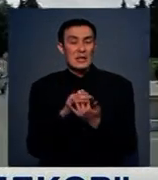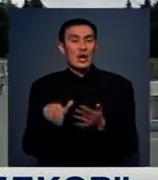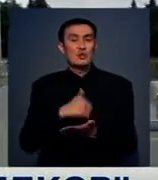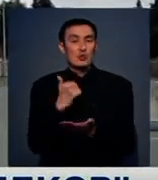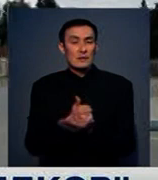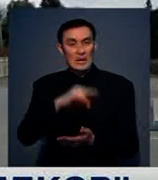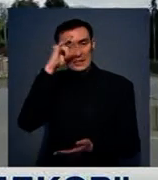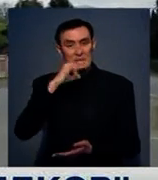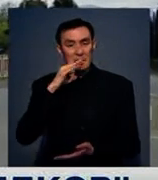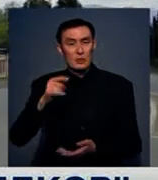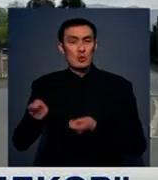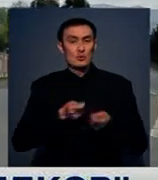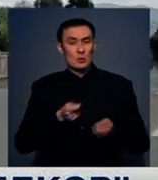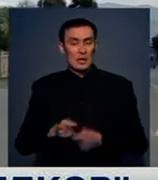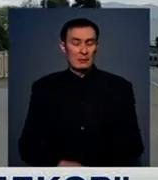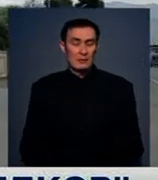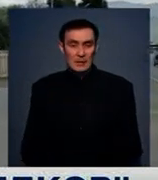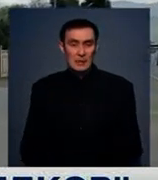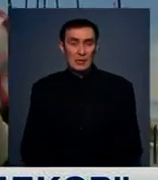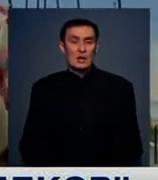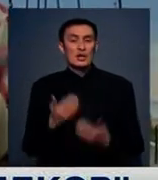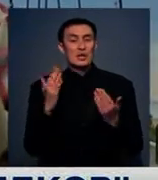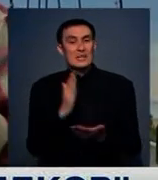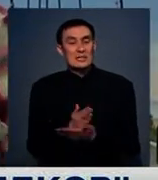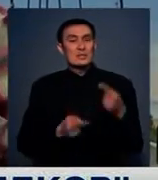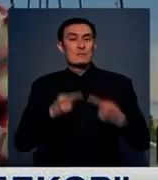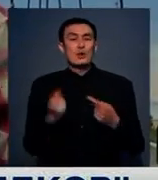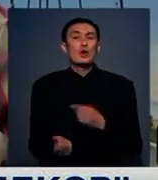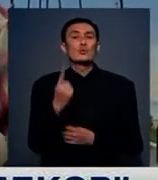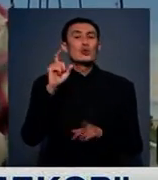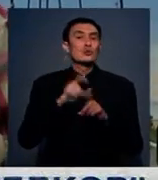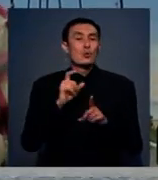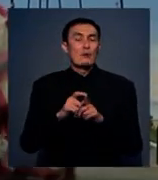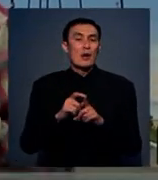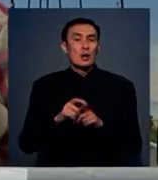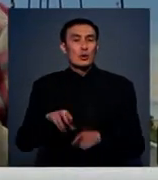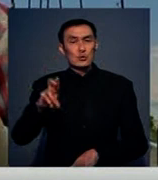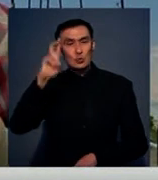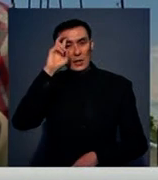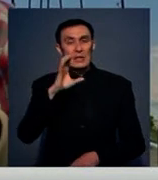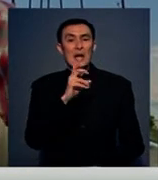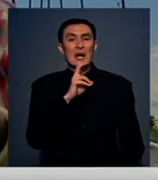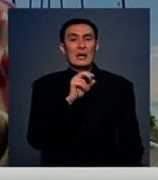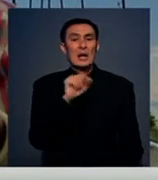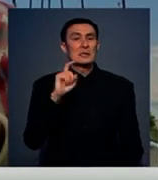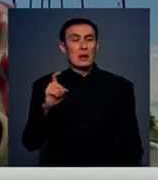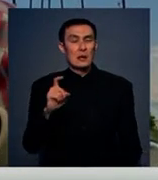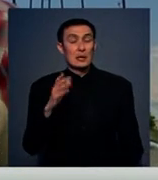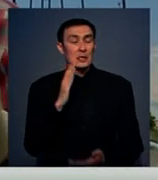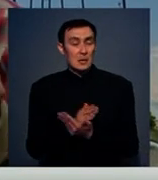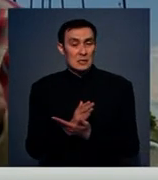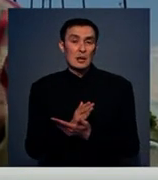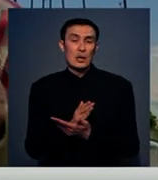основанное казахскими султанами. Идут, значит, споры, откуда пошло название султаната Казах. Есть сведения,